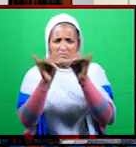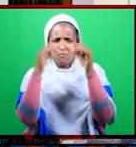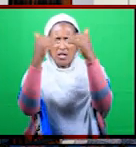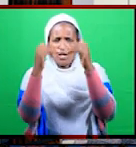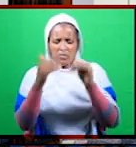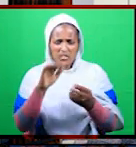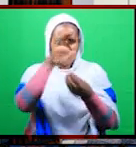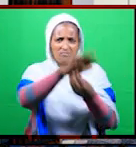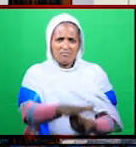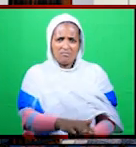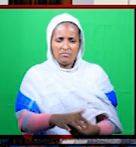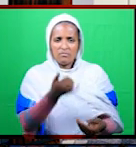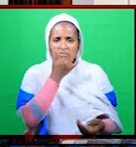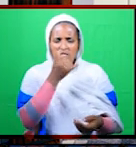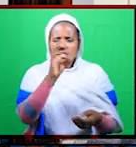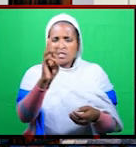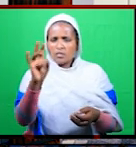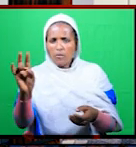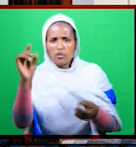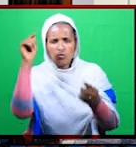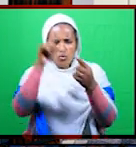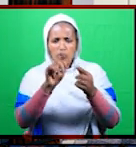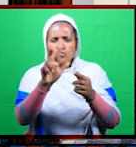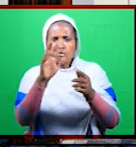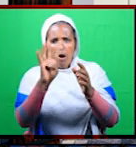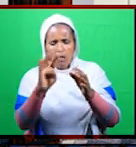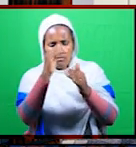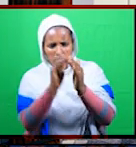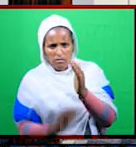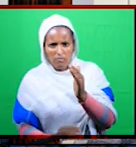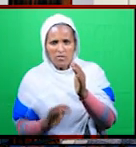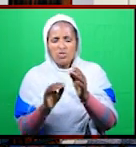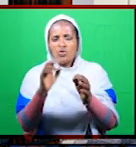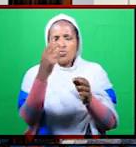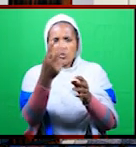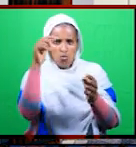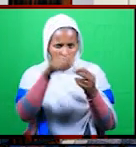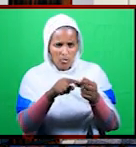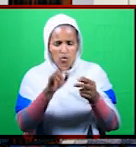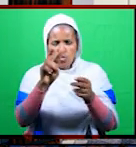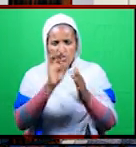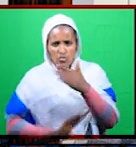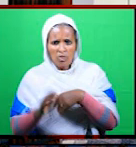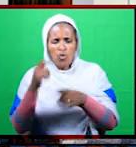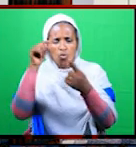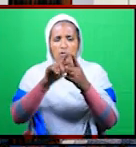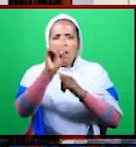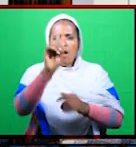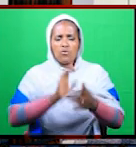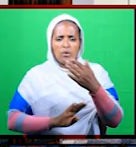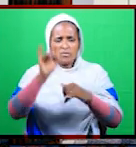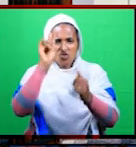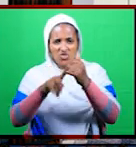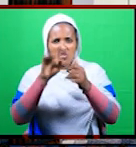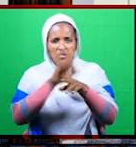የሚወራው ጫና ፈጥሮበት 6 7 ይወልድ የነበረ ወደ 3 4 3 4 ይወልድ የነበረ ወደ 2 2 ይወልድ የነበረ